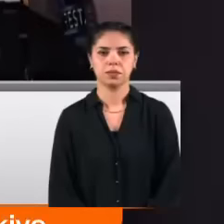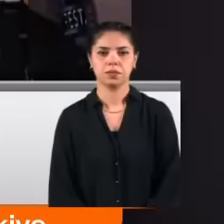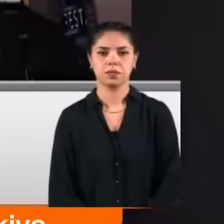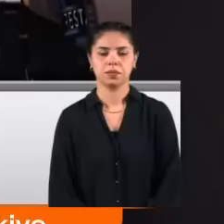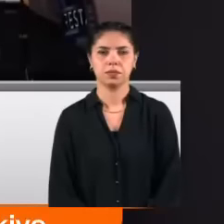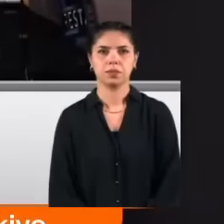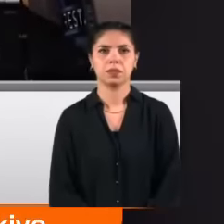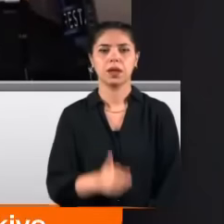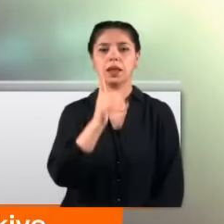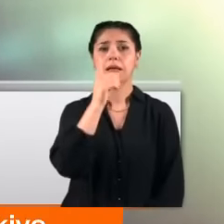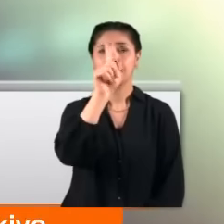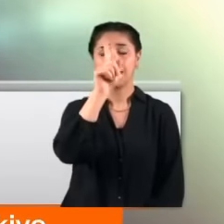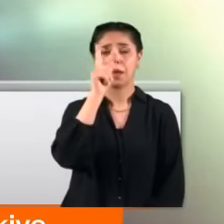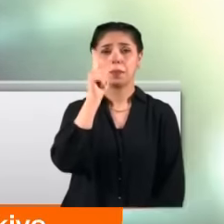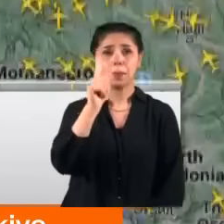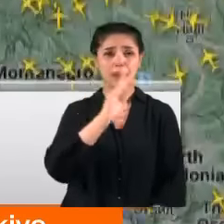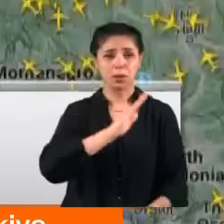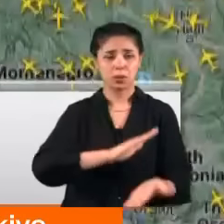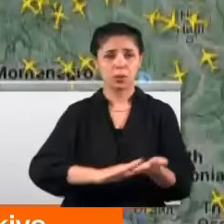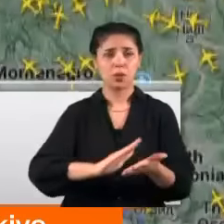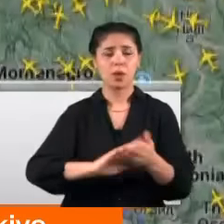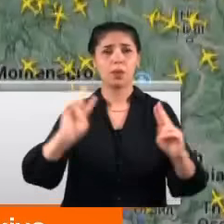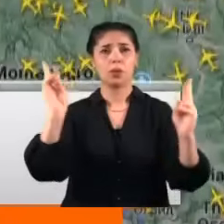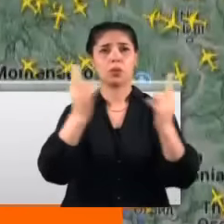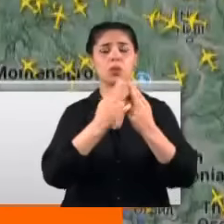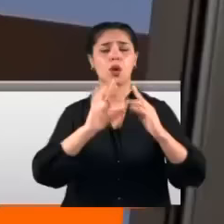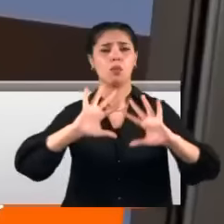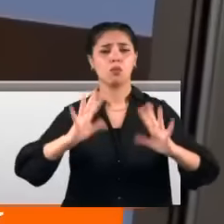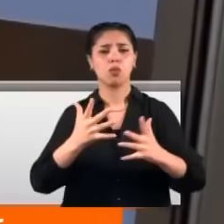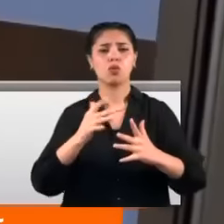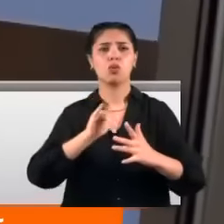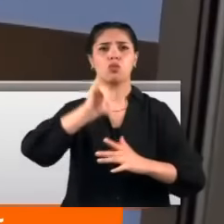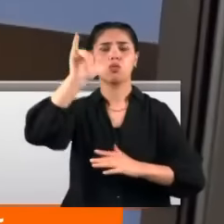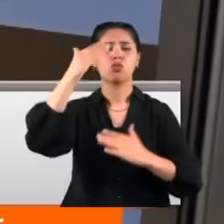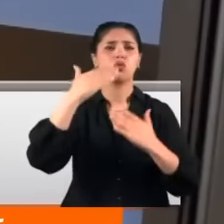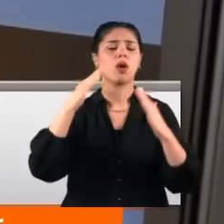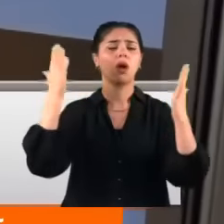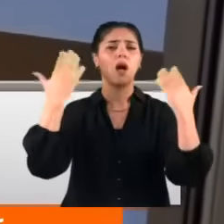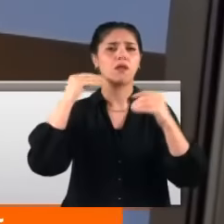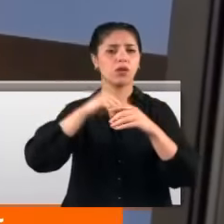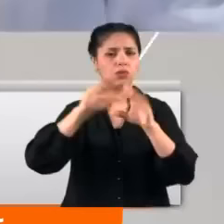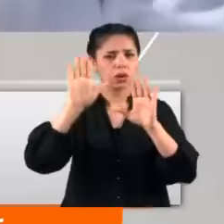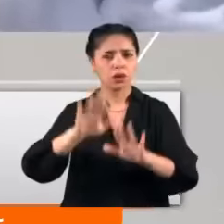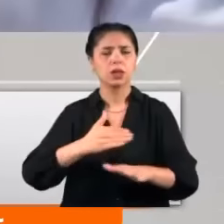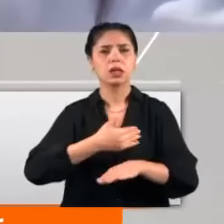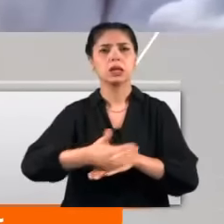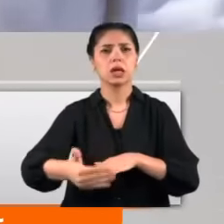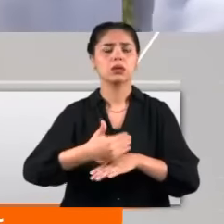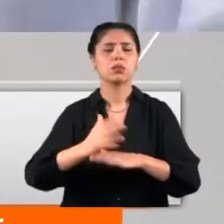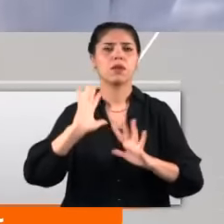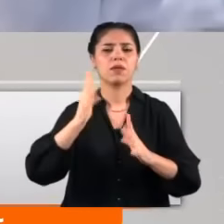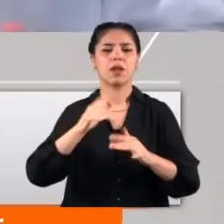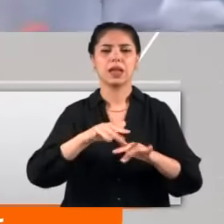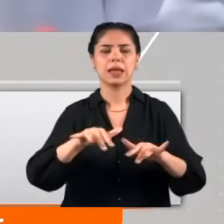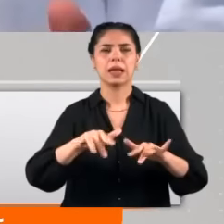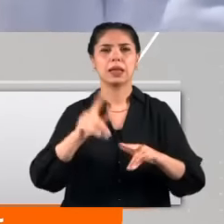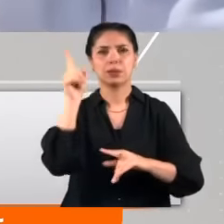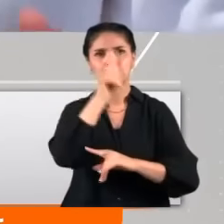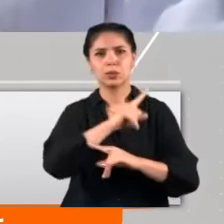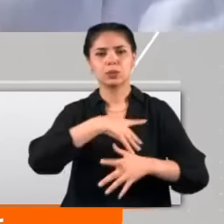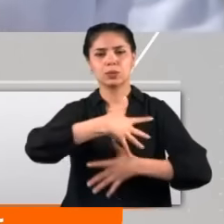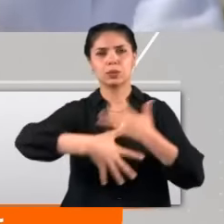Tek bir güncelleme tüm dünyayı kilitledi. Uçaklar havada kaldı, gecikmeler peş peşe geldi. Yazılım kaynaklı küresel